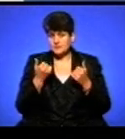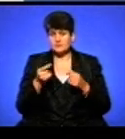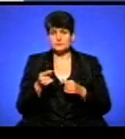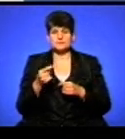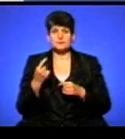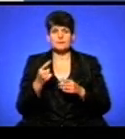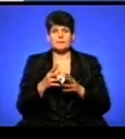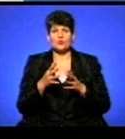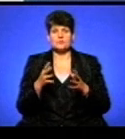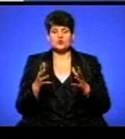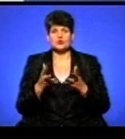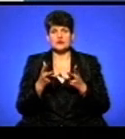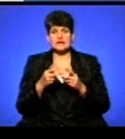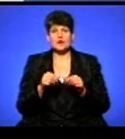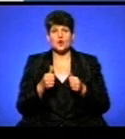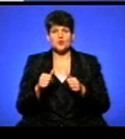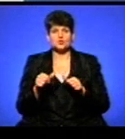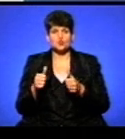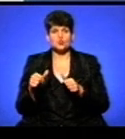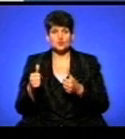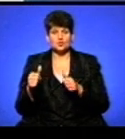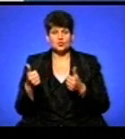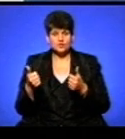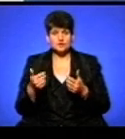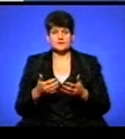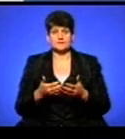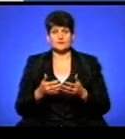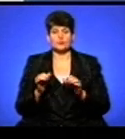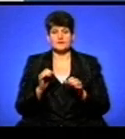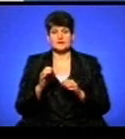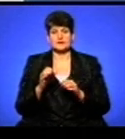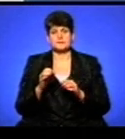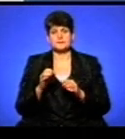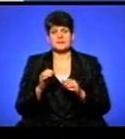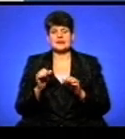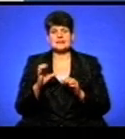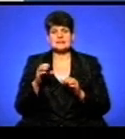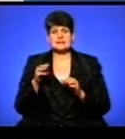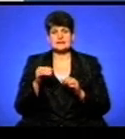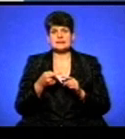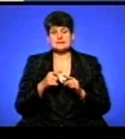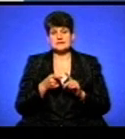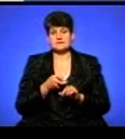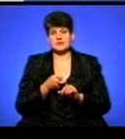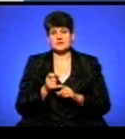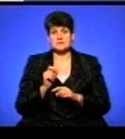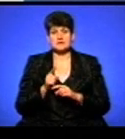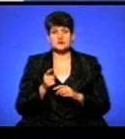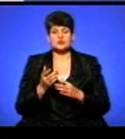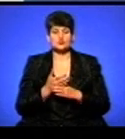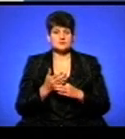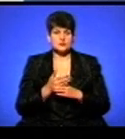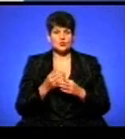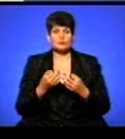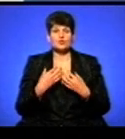Тернопільщині побільшало кількість розлучень за інформацією управління статистики. І це стосується, зокрема, призначення субсидій. Тому